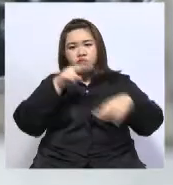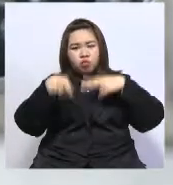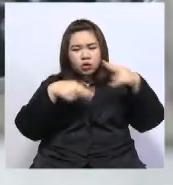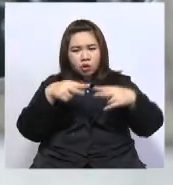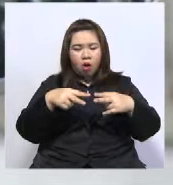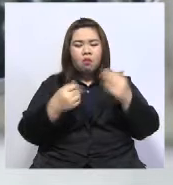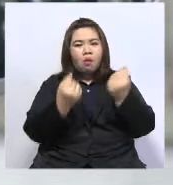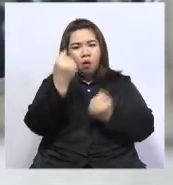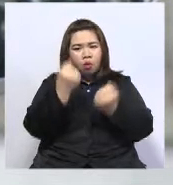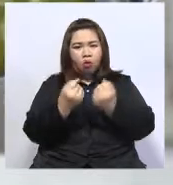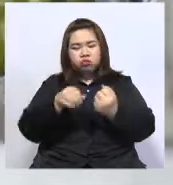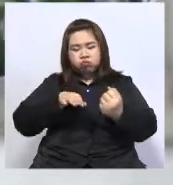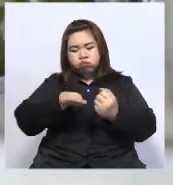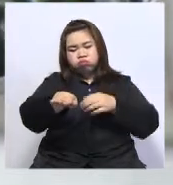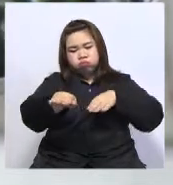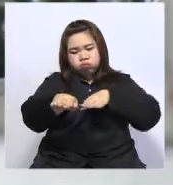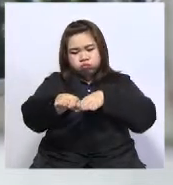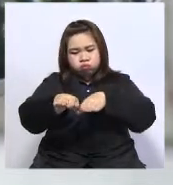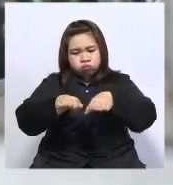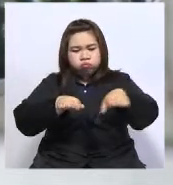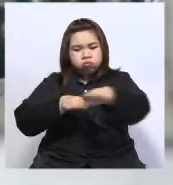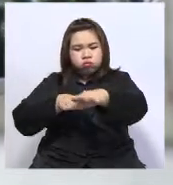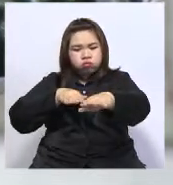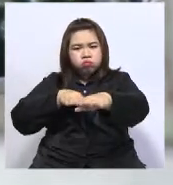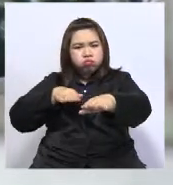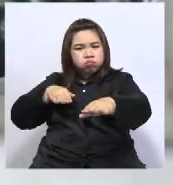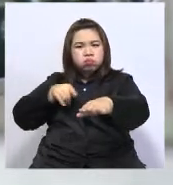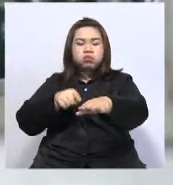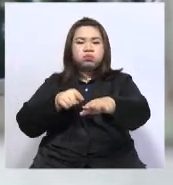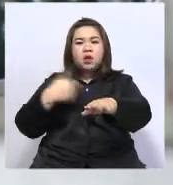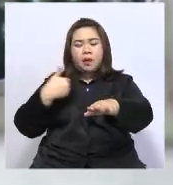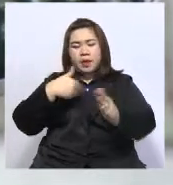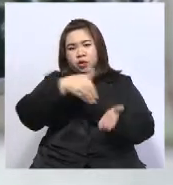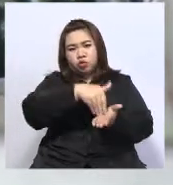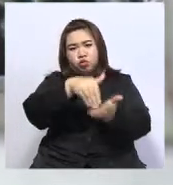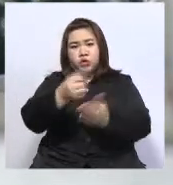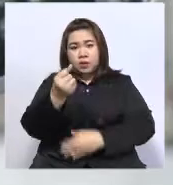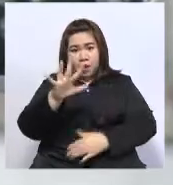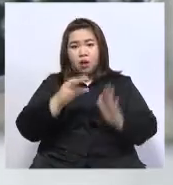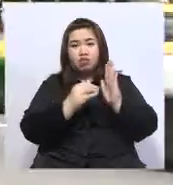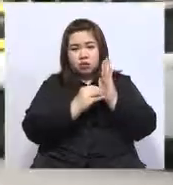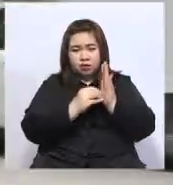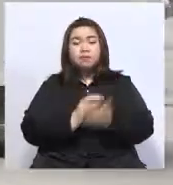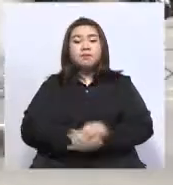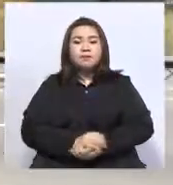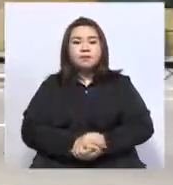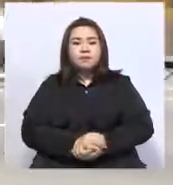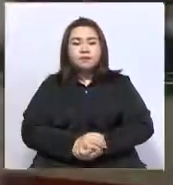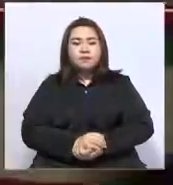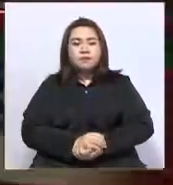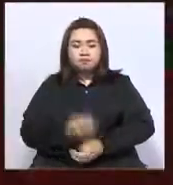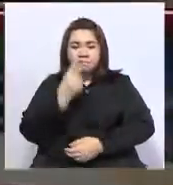ฝ่าฝื้นช่องทางเดินรถในเขตห้าม โดตั้งทั่วทั้ง 15 จุดในพ้ทกรุงเทพมหานคร